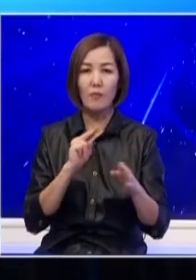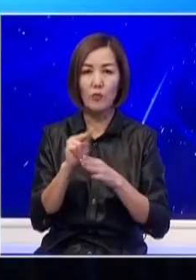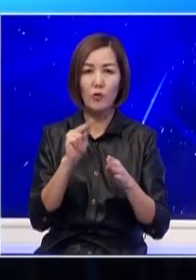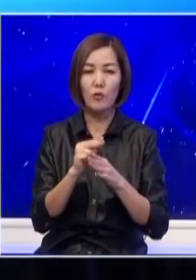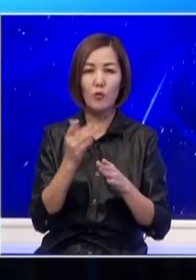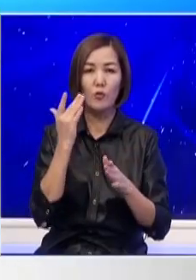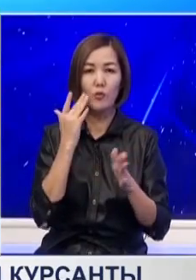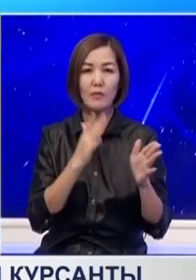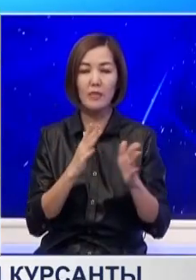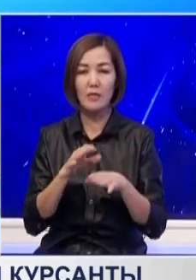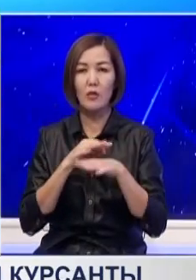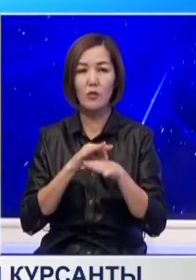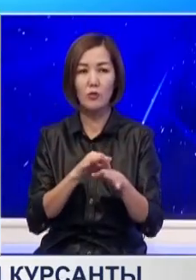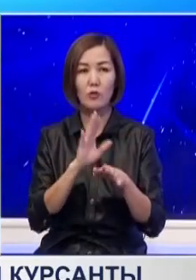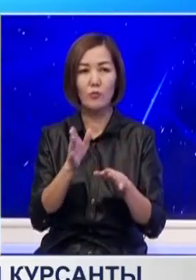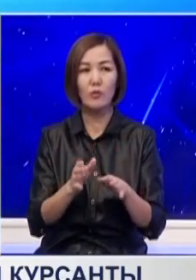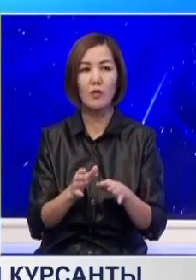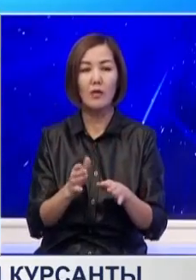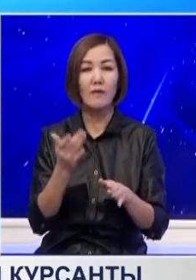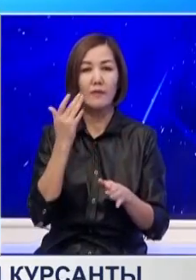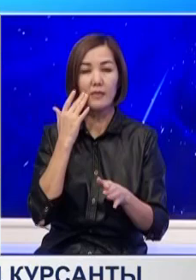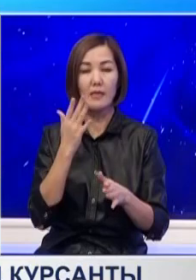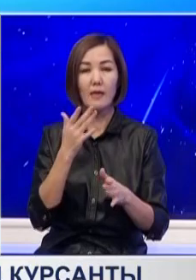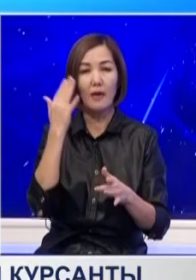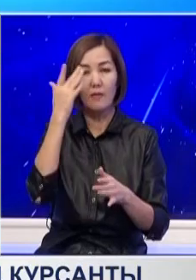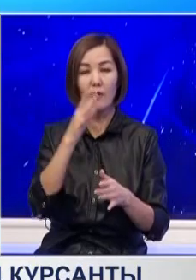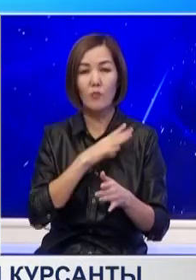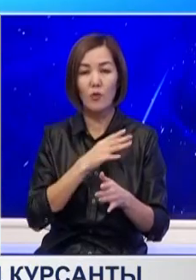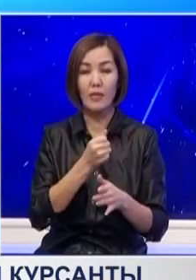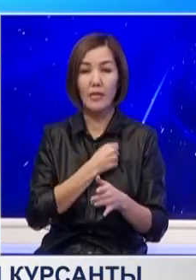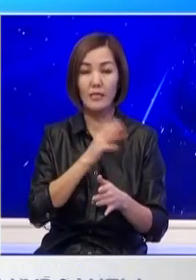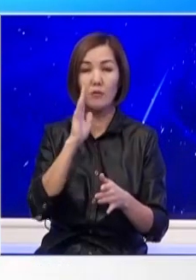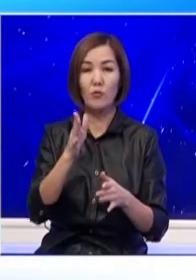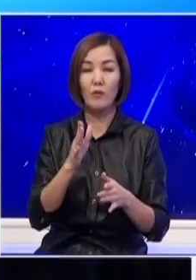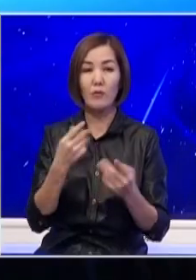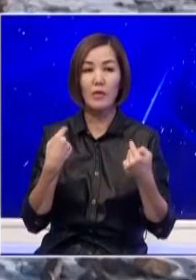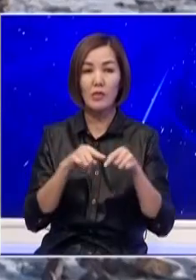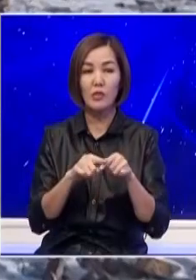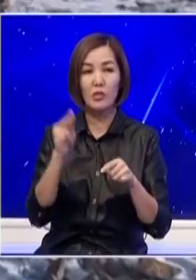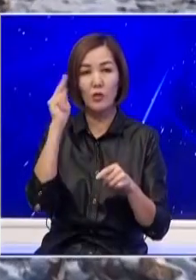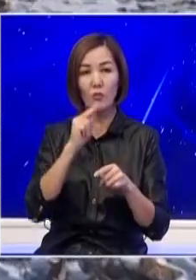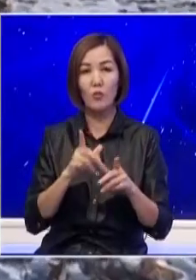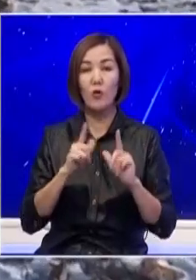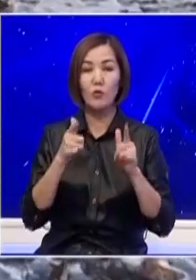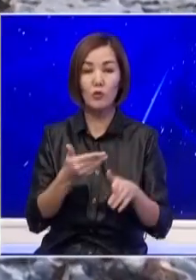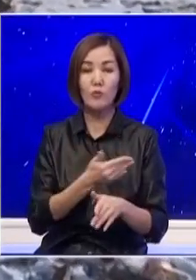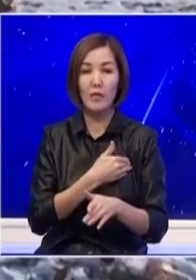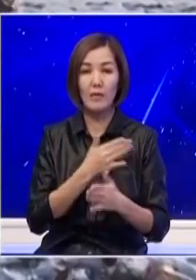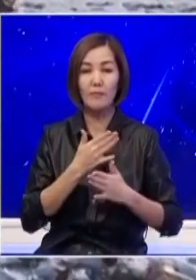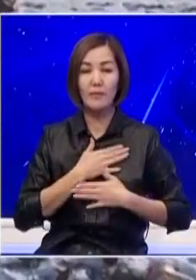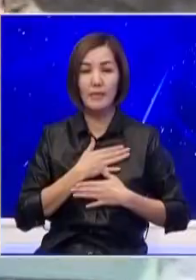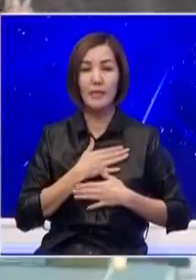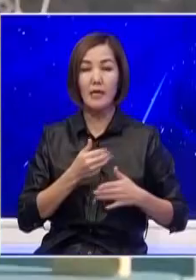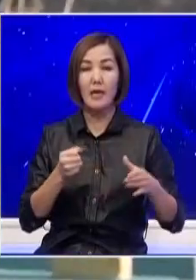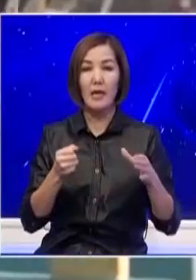Бала кезден өзімнің арманым ол офицер адамы болу. Соған арой мен инженерлік мамандығына оқуға түсім келген. Себебі біздің инженерлік